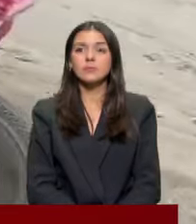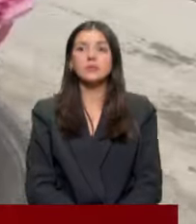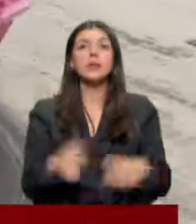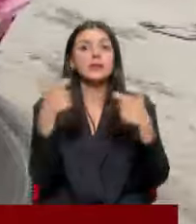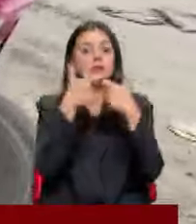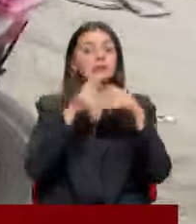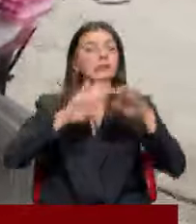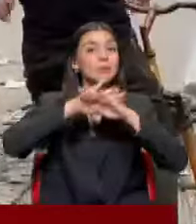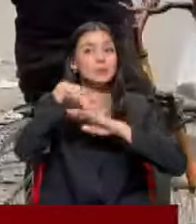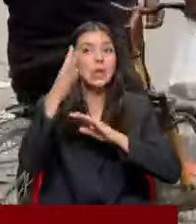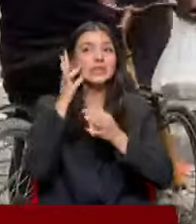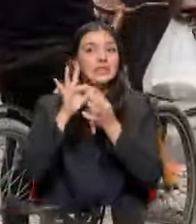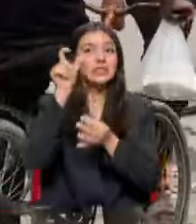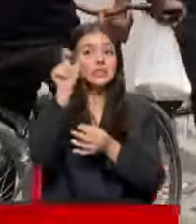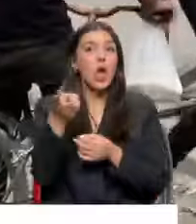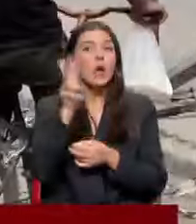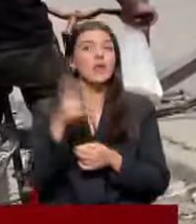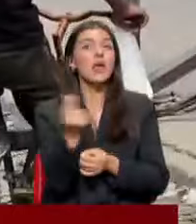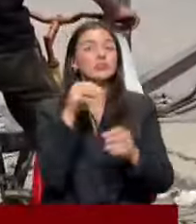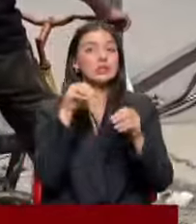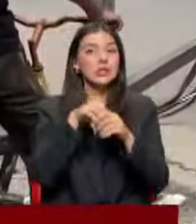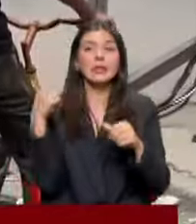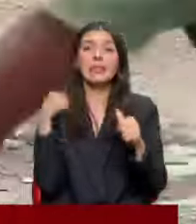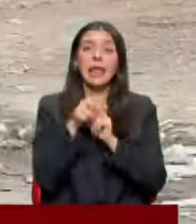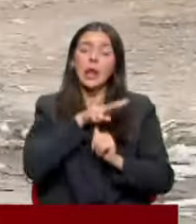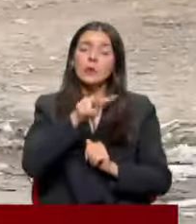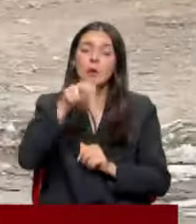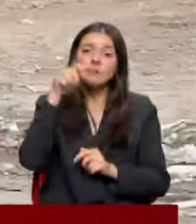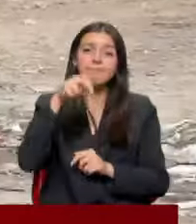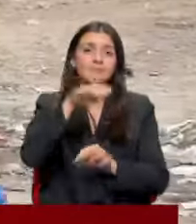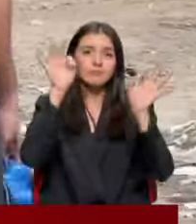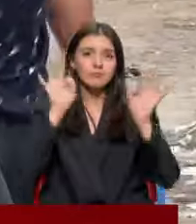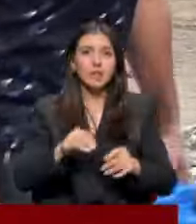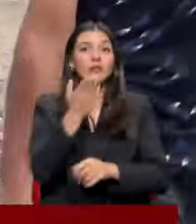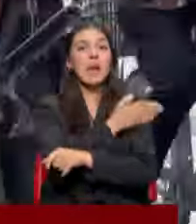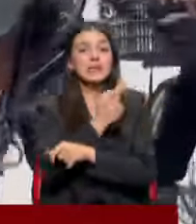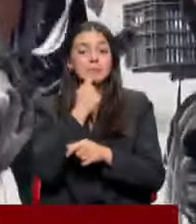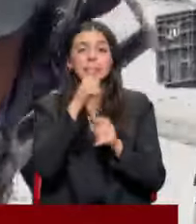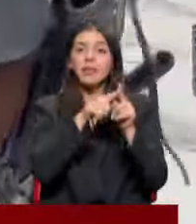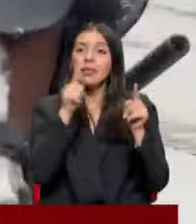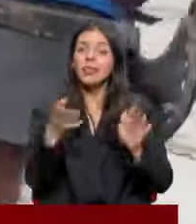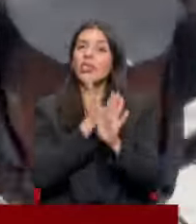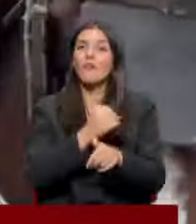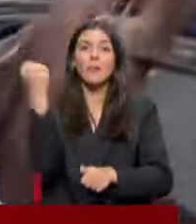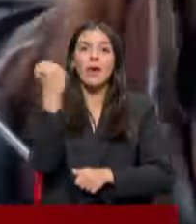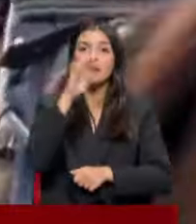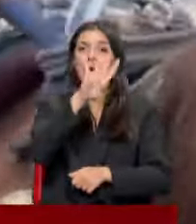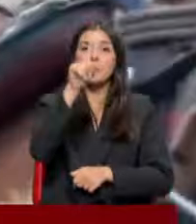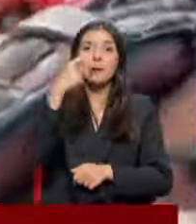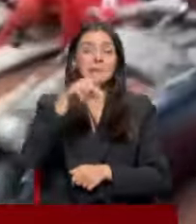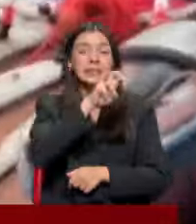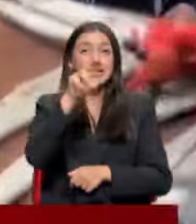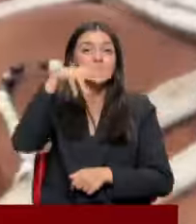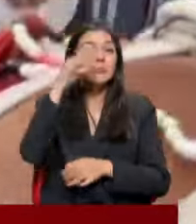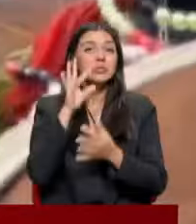Saldırılar sonrası siviller ölümden kaçmak için bir kez daha yollara düştü. Gazze'de bir yıldır süren katliamda